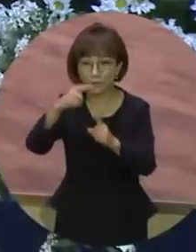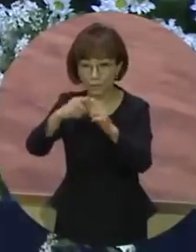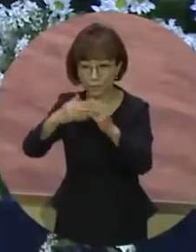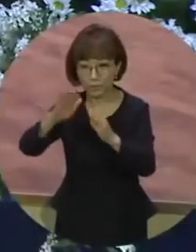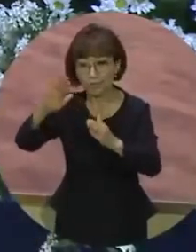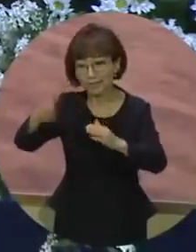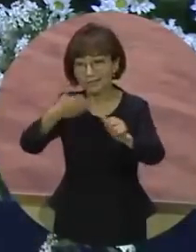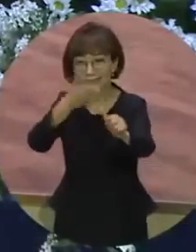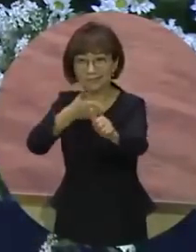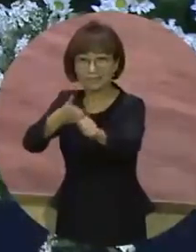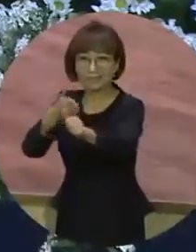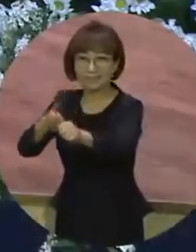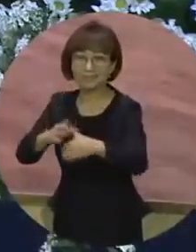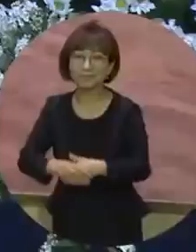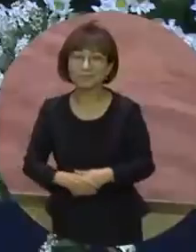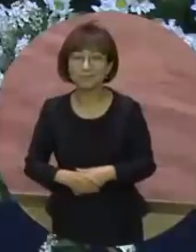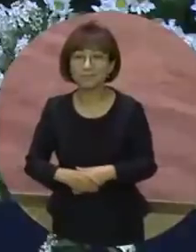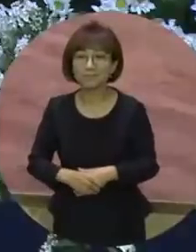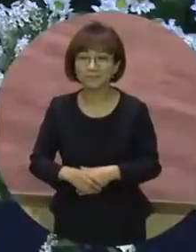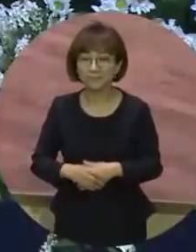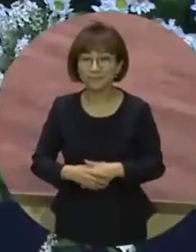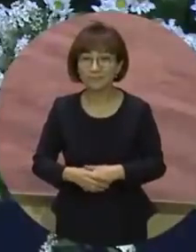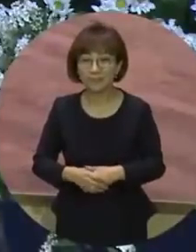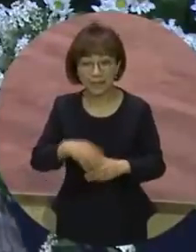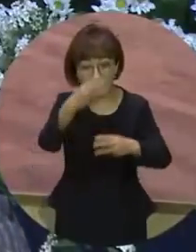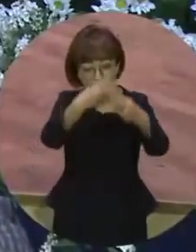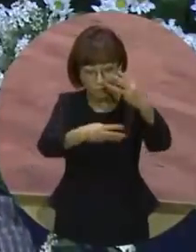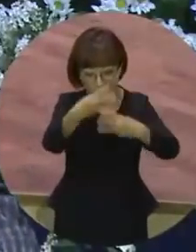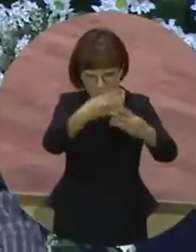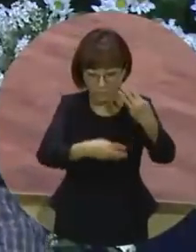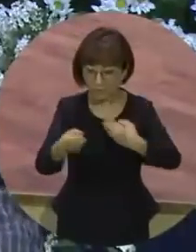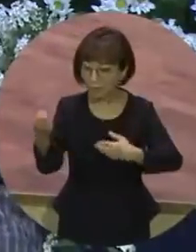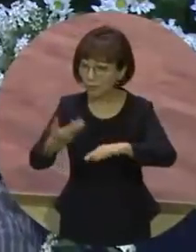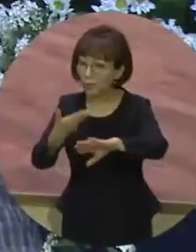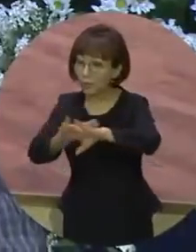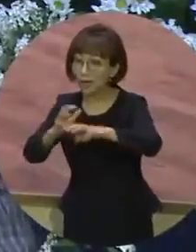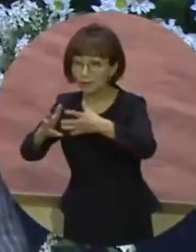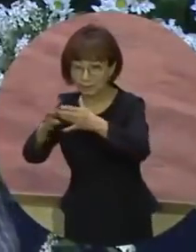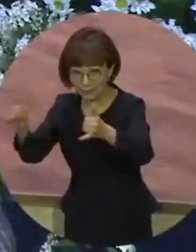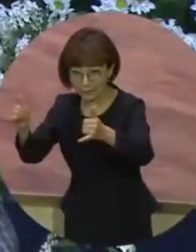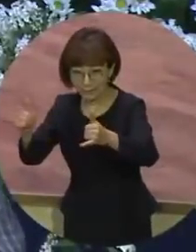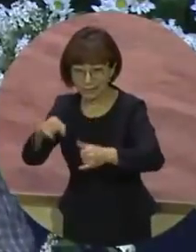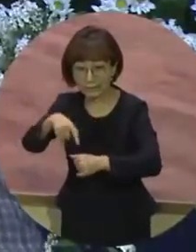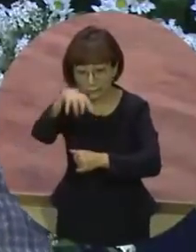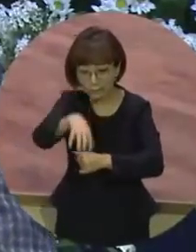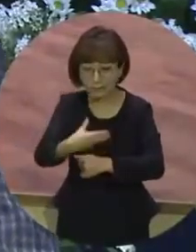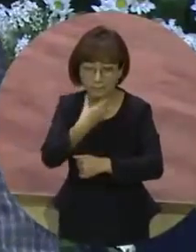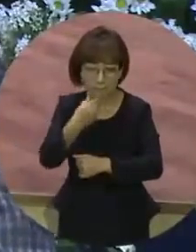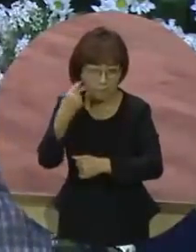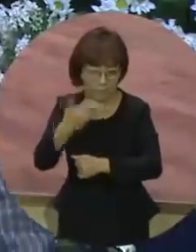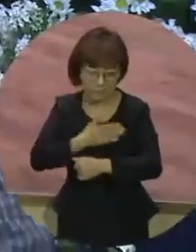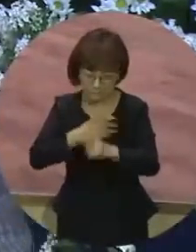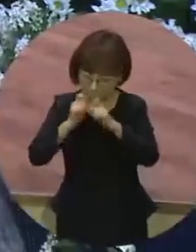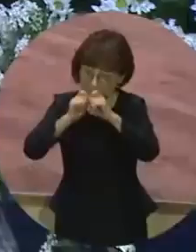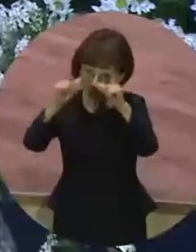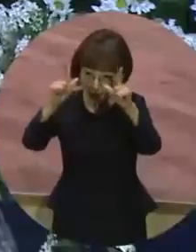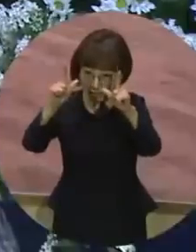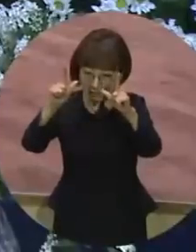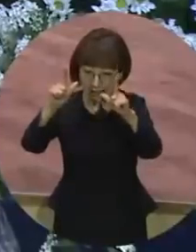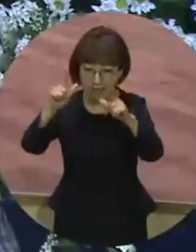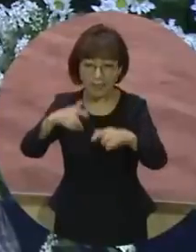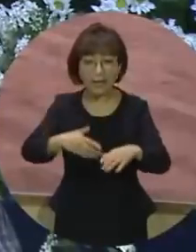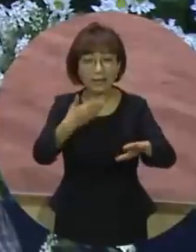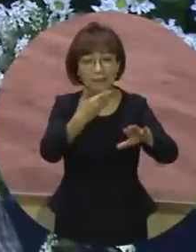우리의 이 후대의 렘넌트들 또 다민족이 이곳에서 제대로 훈련을 받고 2-3주 나라 살리는 그리스도의 절대 제자로